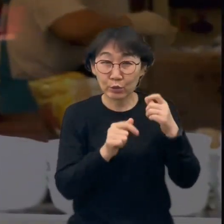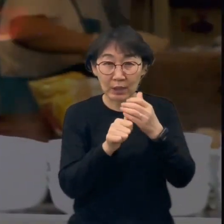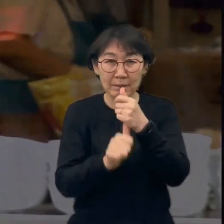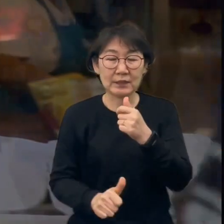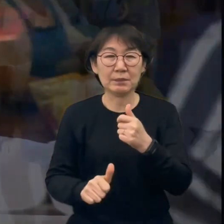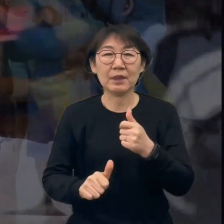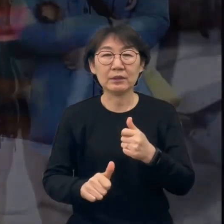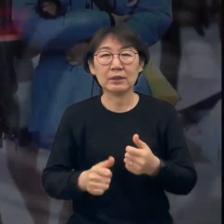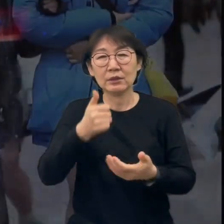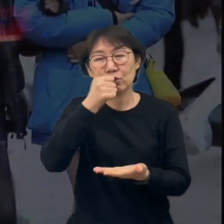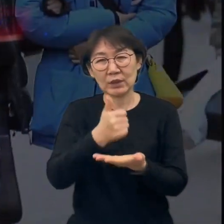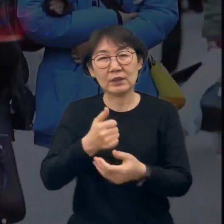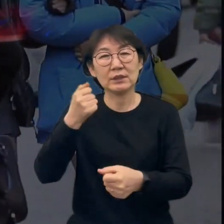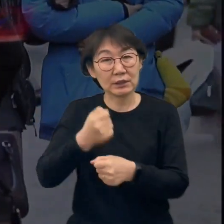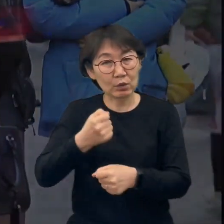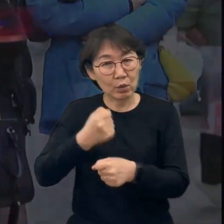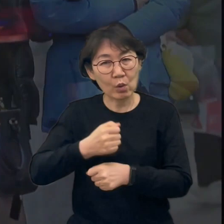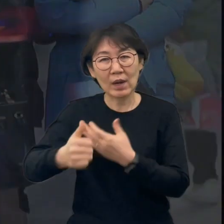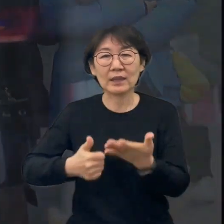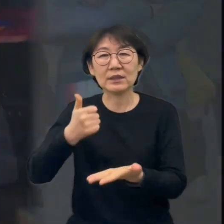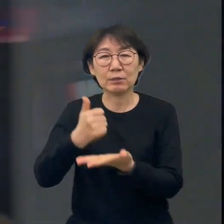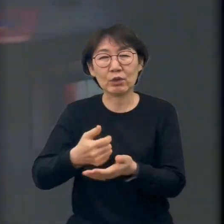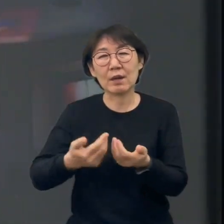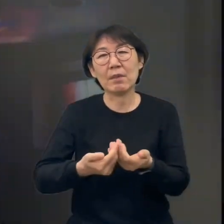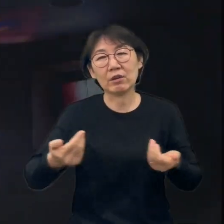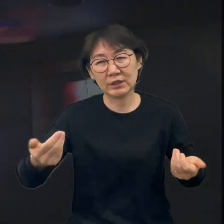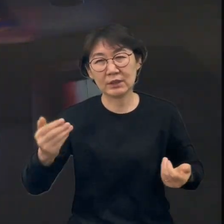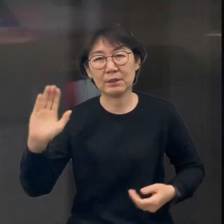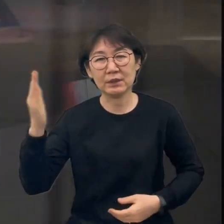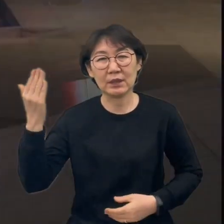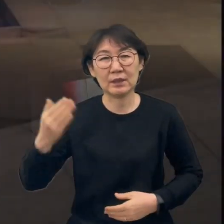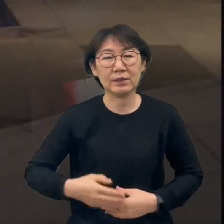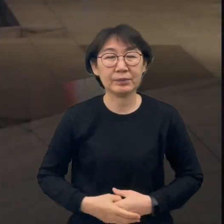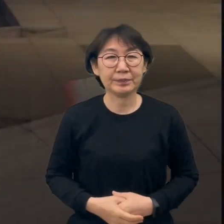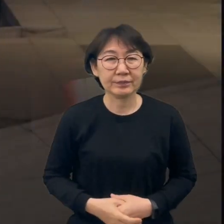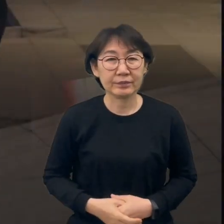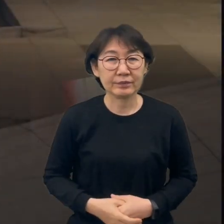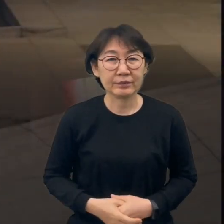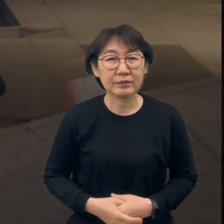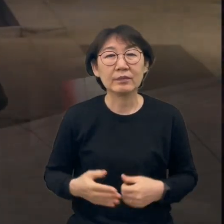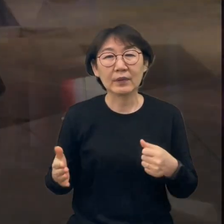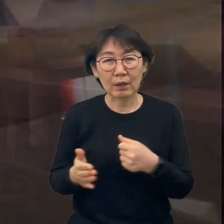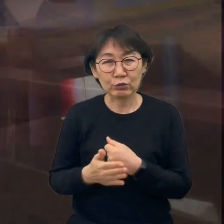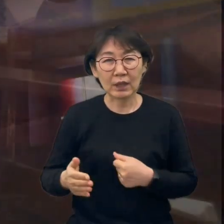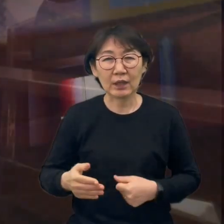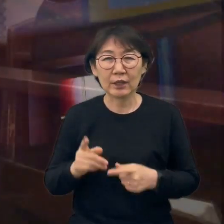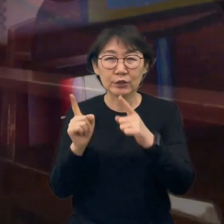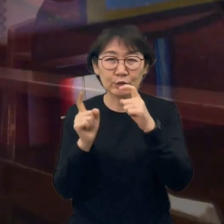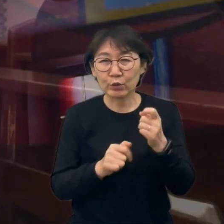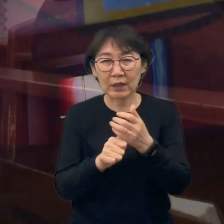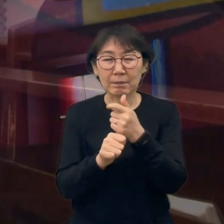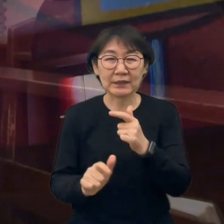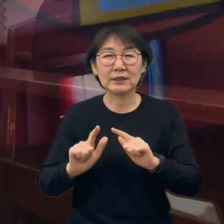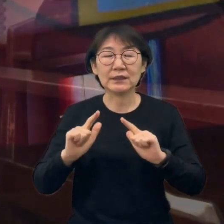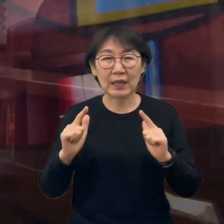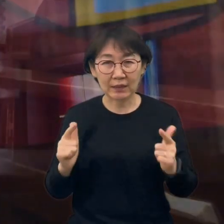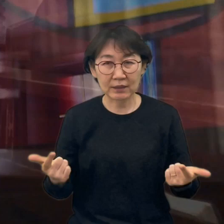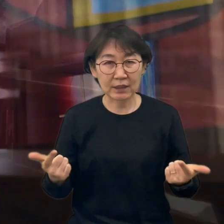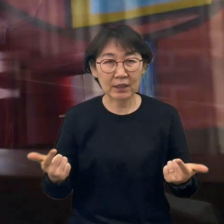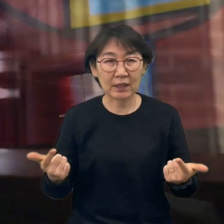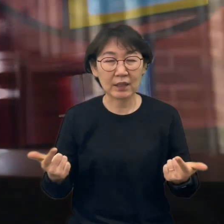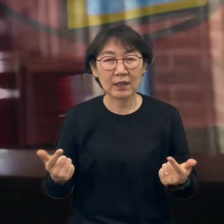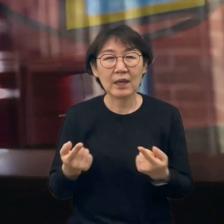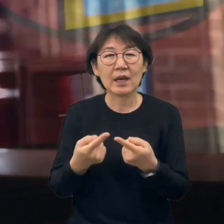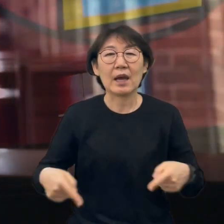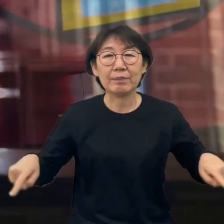유혹에 동의하면 우리는 죄를 짓고 하느님과 멀어지게 됩니다. 따라서 우리는 하느님께 우리가